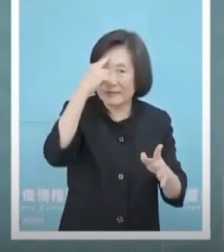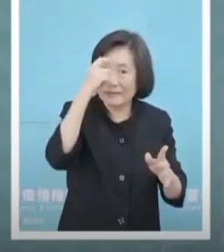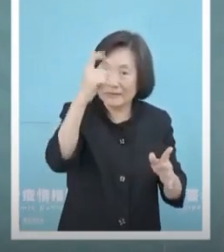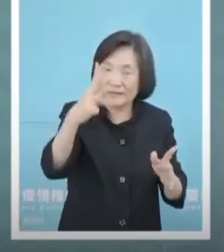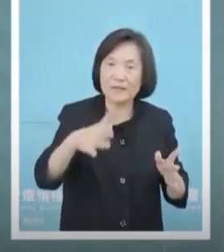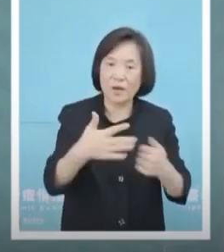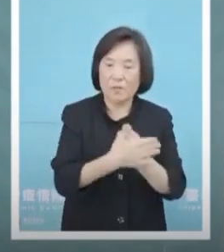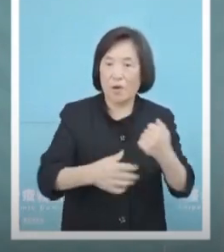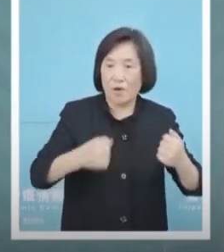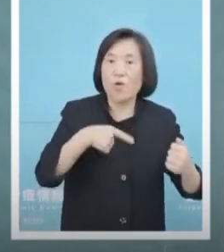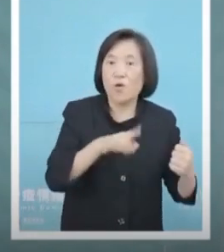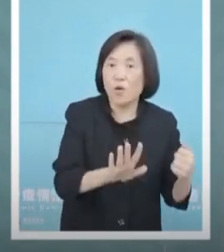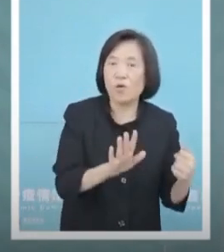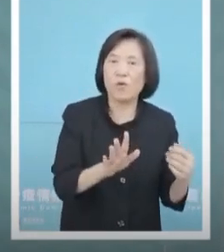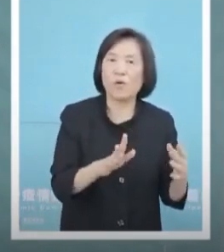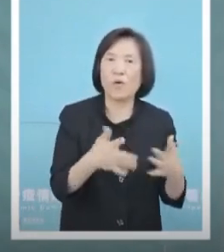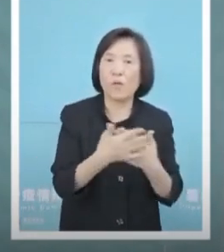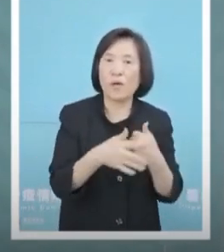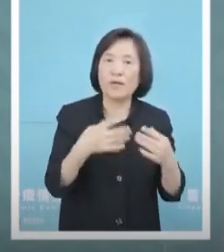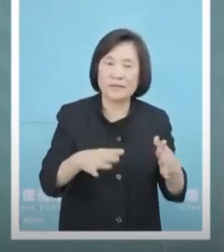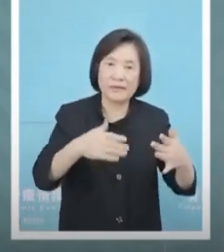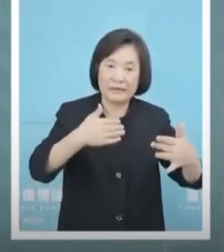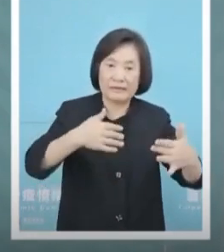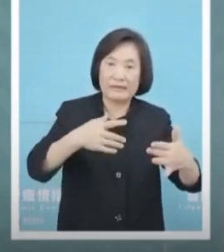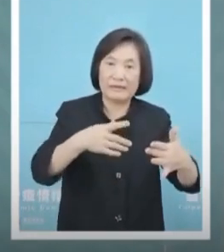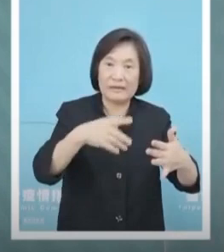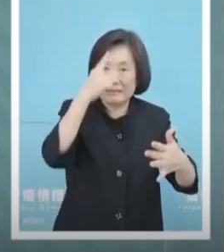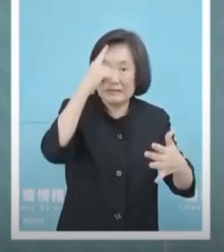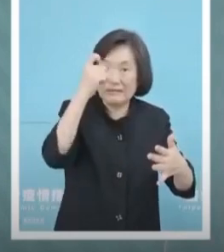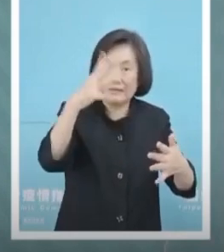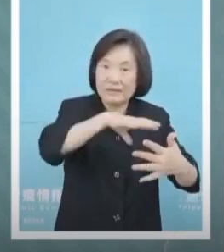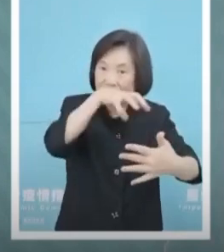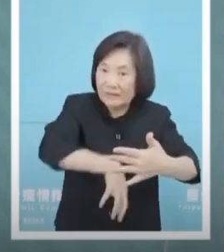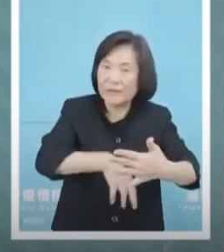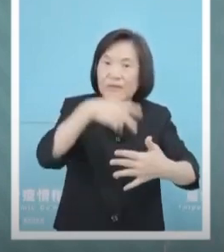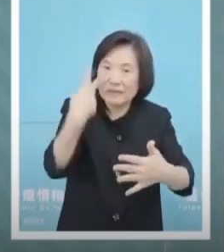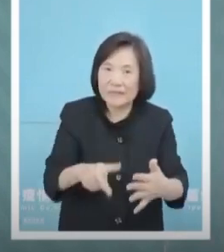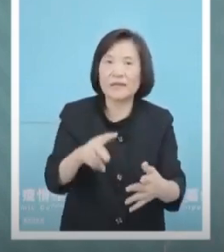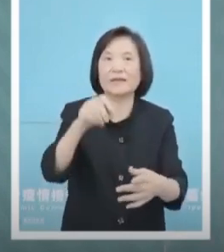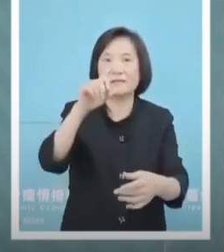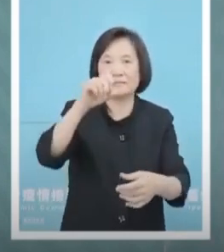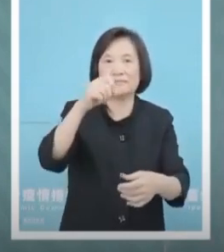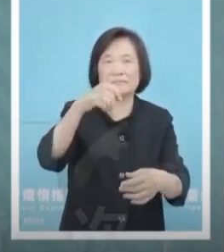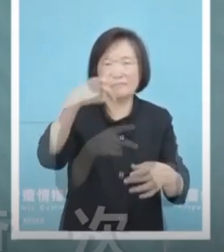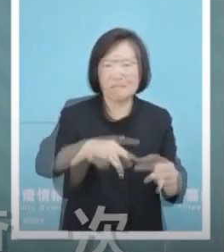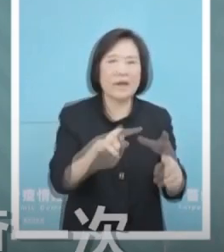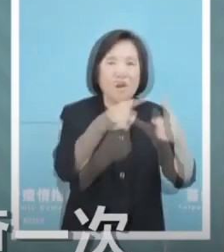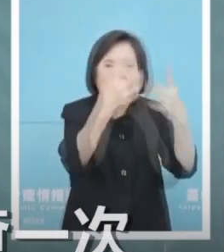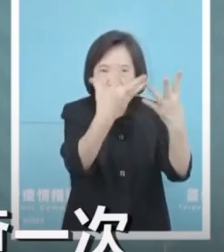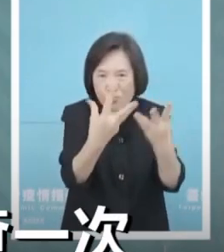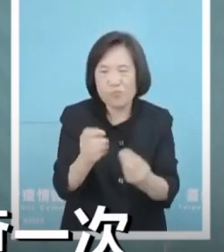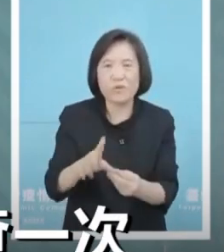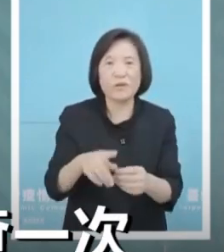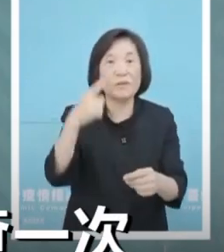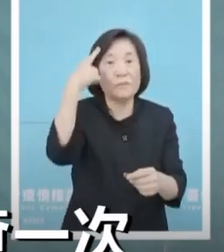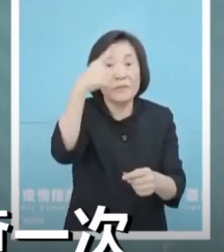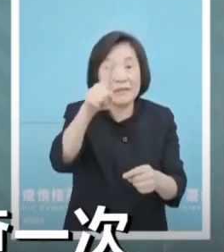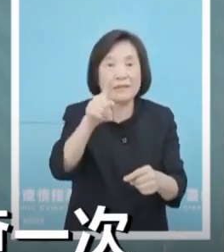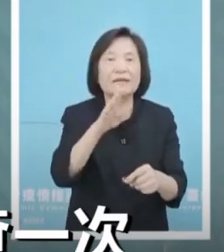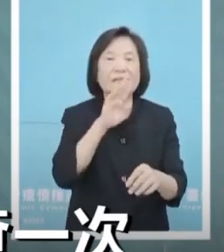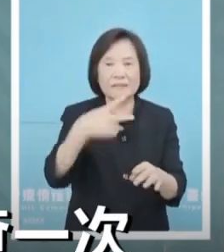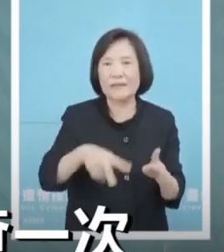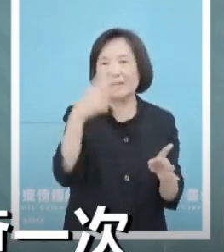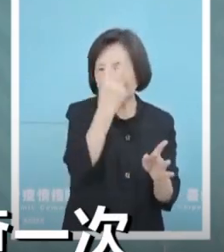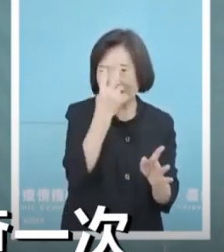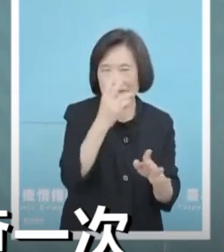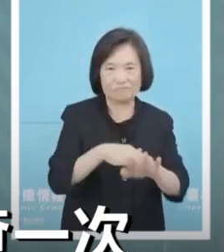发挥作用，所以中间再做了一个11000人次的大规模PCR，这是明天其实算是再检